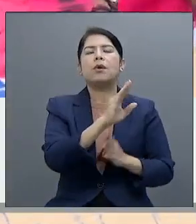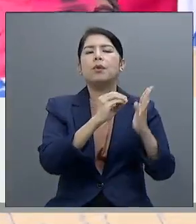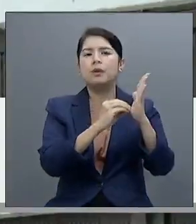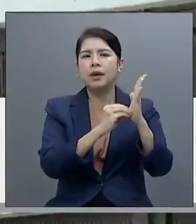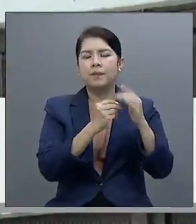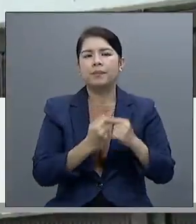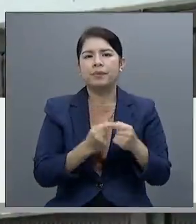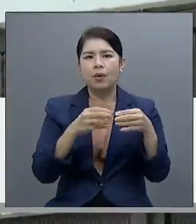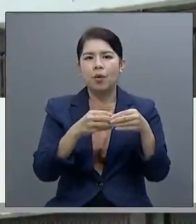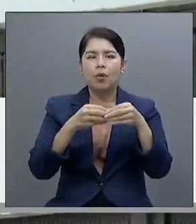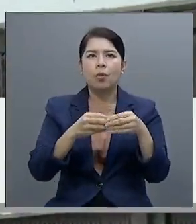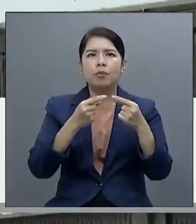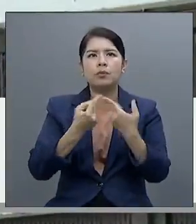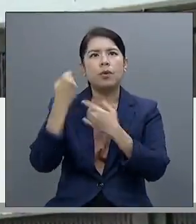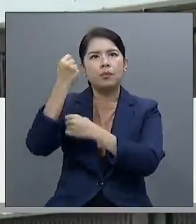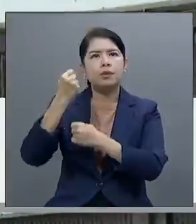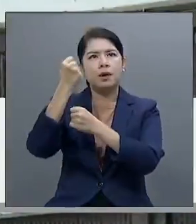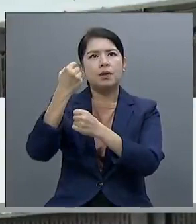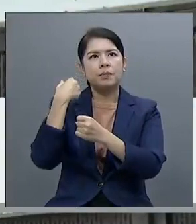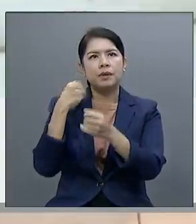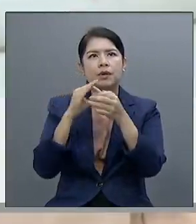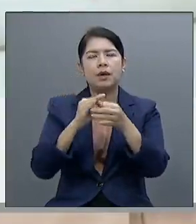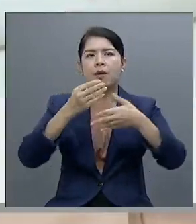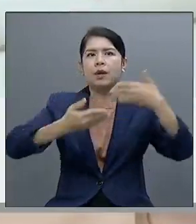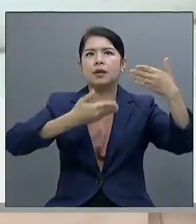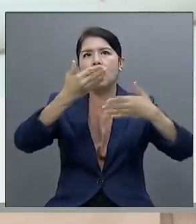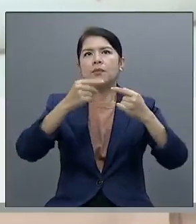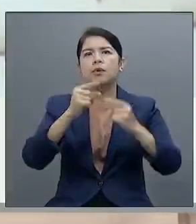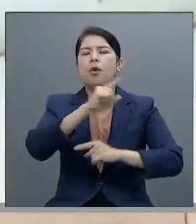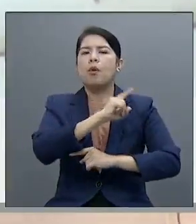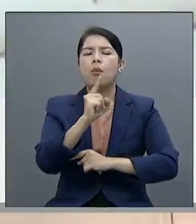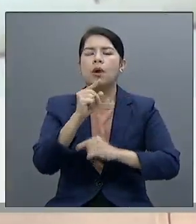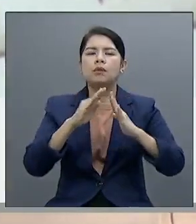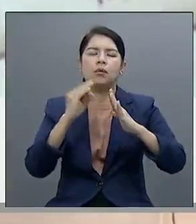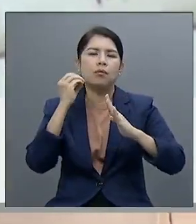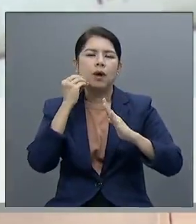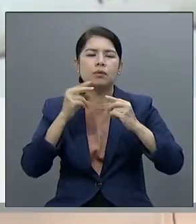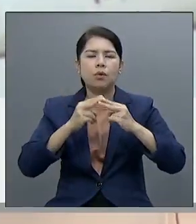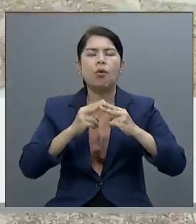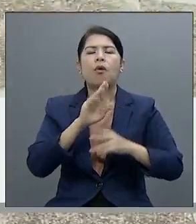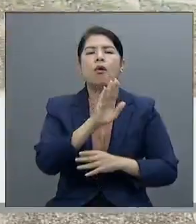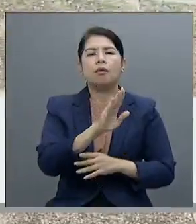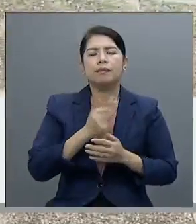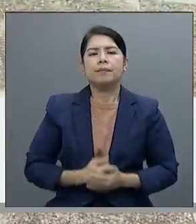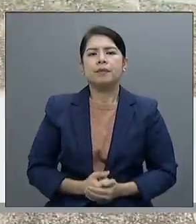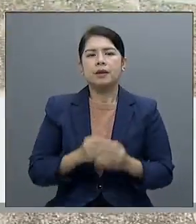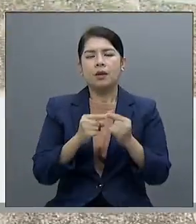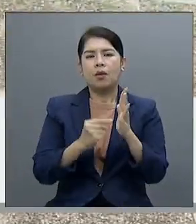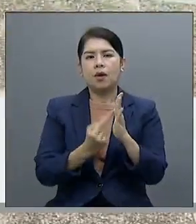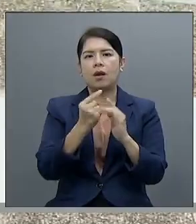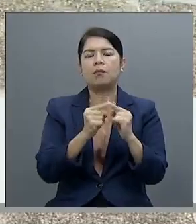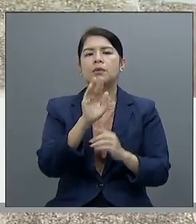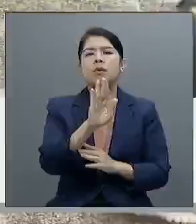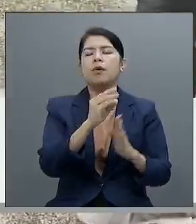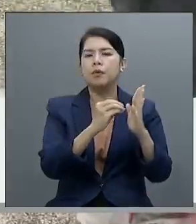กิจกรรมรณรงค์เนื่องในวันที่อยู่อาศัยโลกปี2566ค่ะโดยปีนี้เริ่มที่กรุงเทพมหานครนะคะเพราะถือเป็นเขตปกคร